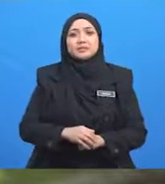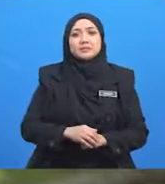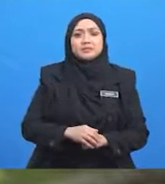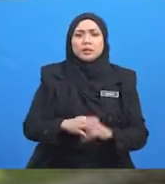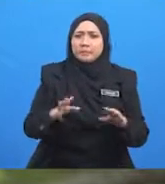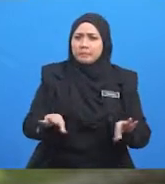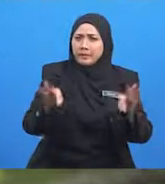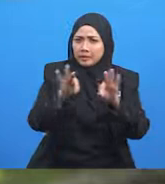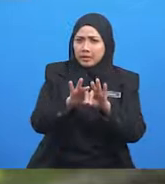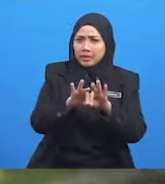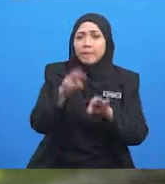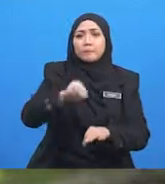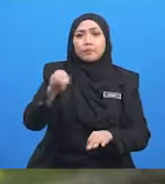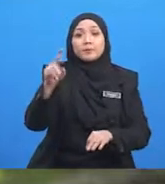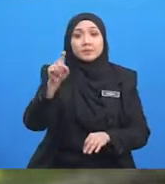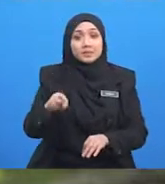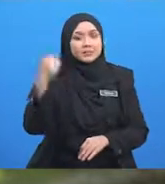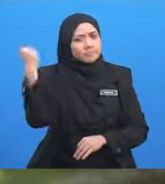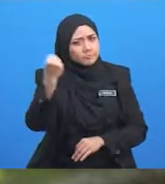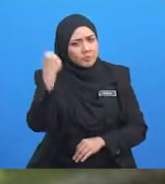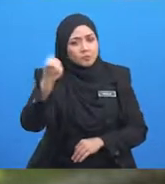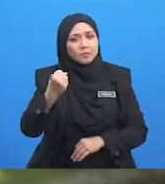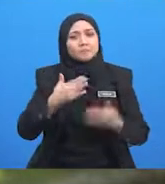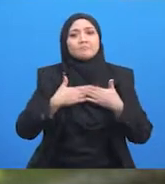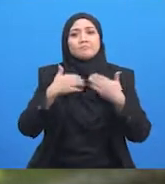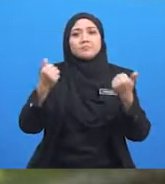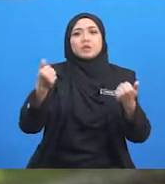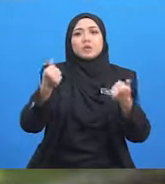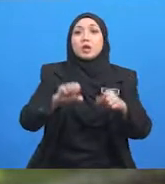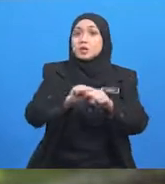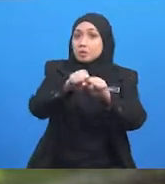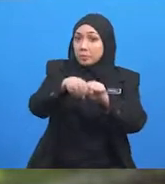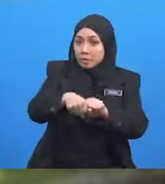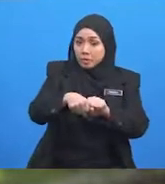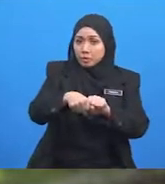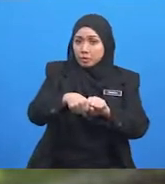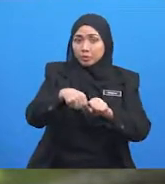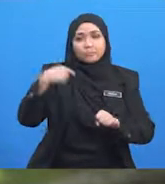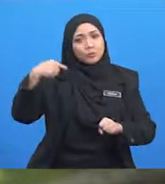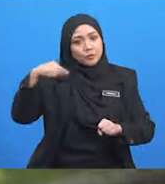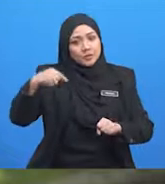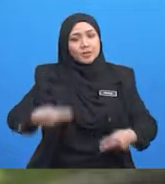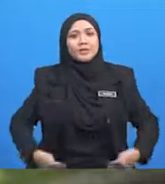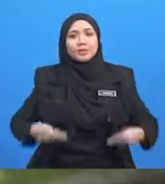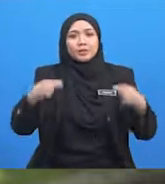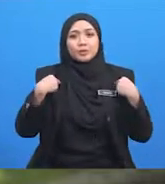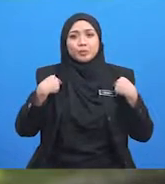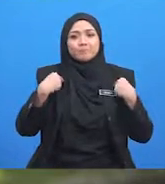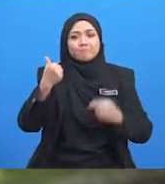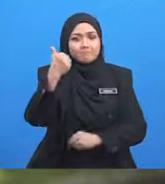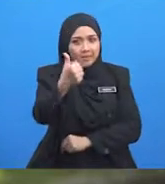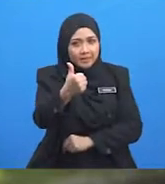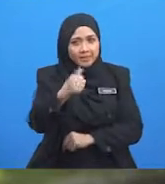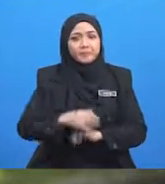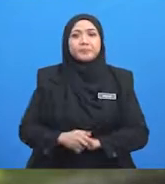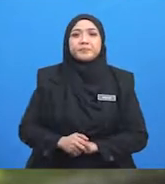penting, murid-murid perlu sentiasa sihat agar kualiti hidup terjamin. Bersua